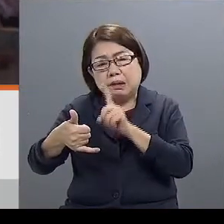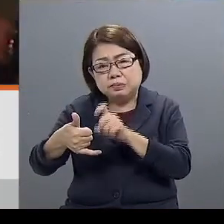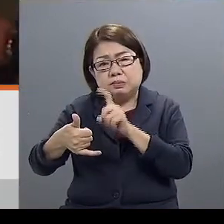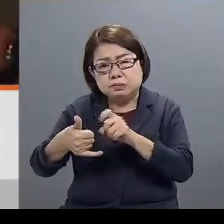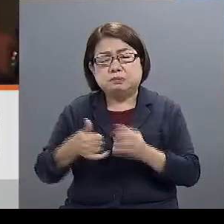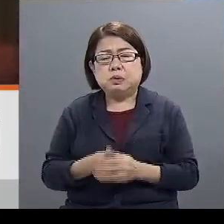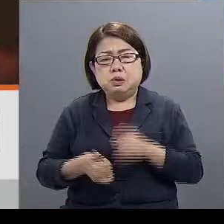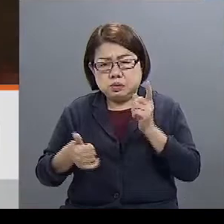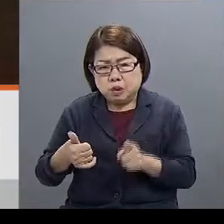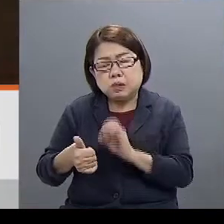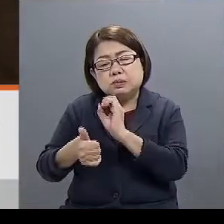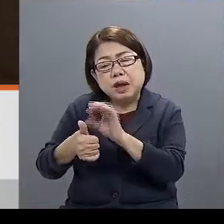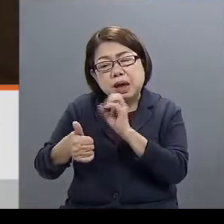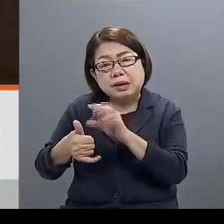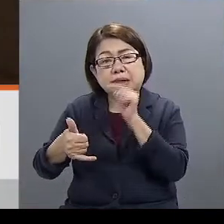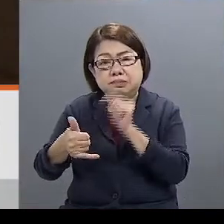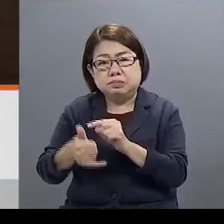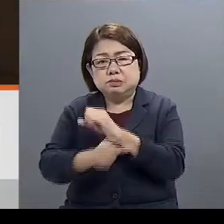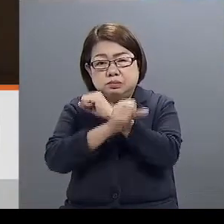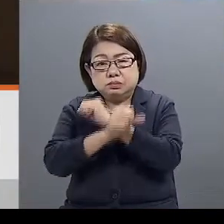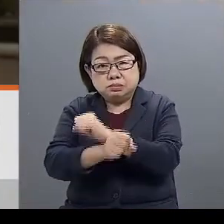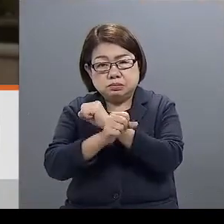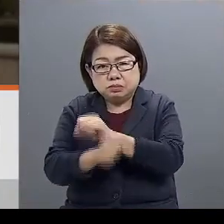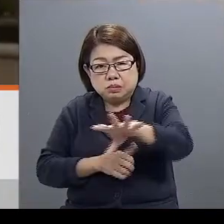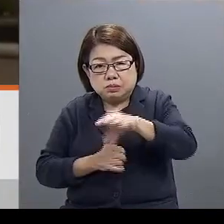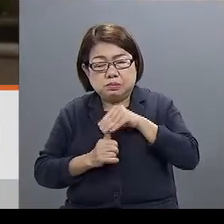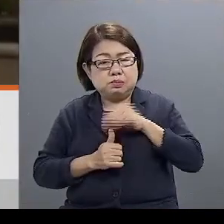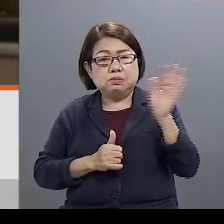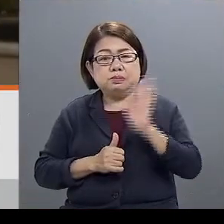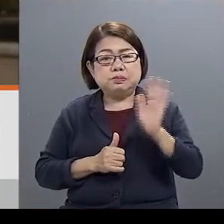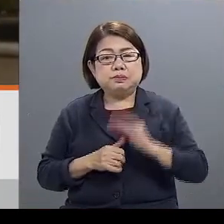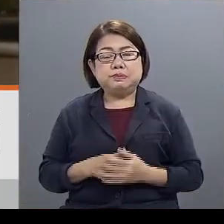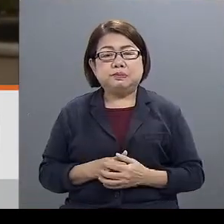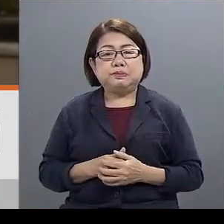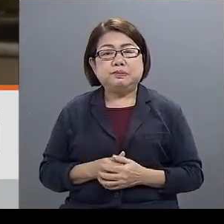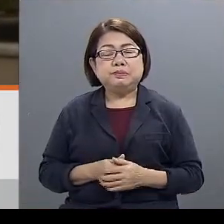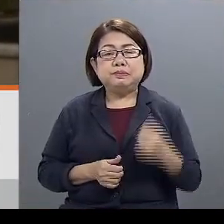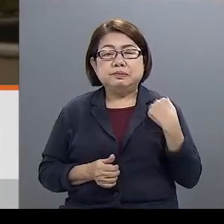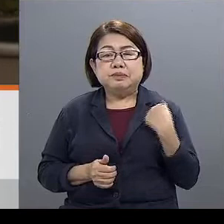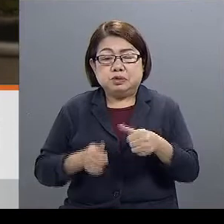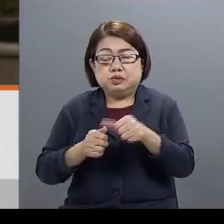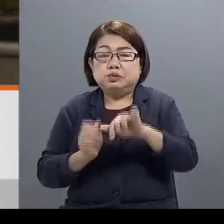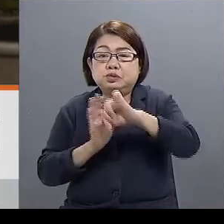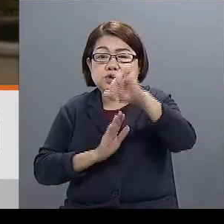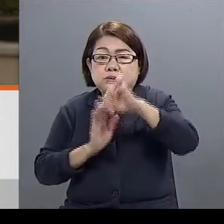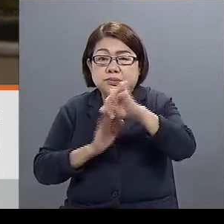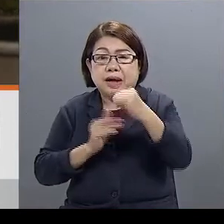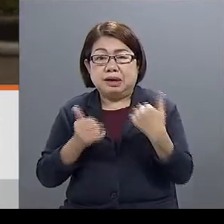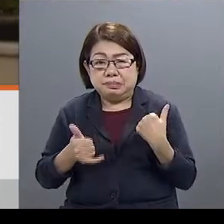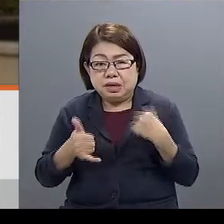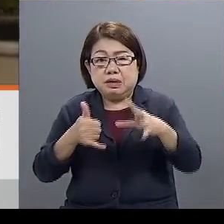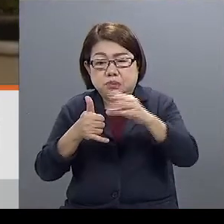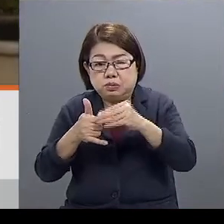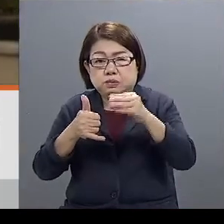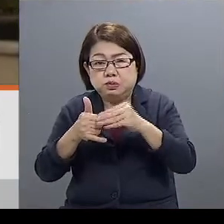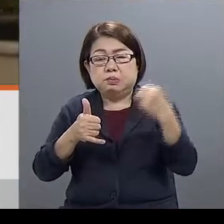เพื่อลดความเสี่ยงจากโรคติดเชื้อโควิด-19 ระลอกใหม่ที่มีผู้ป่วยในจังหวัดเชียงใหม่เพิ่มขึ้นต่อเนื่อง เราพยาย